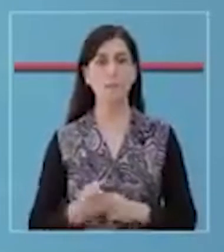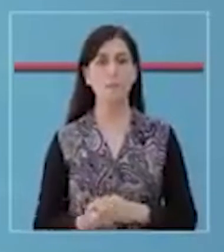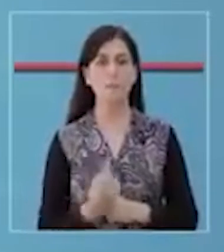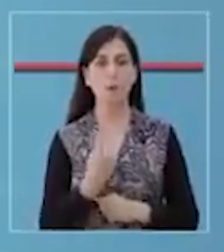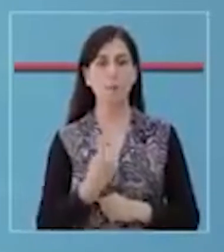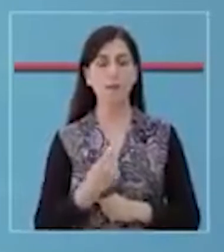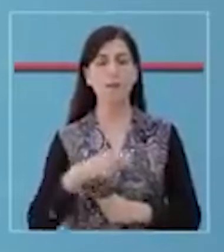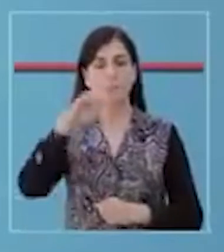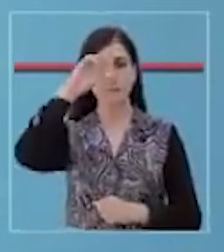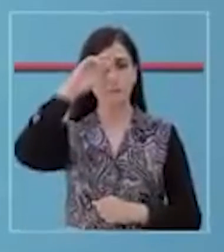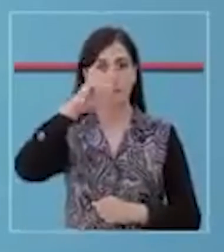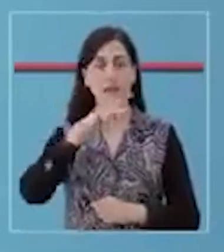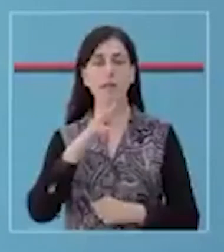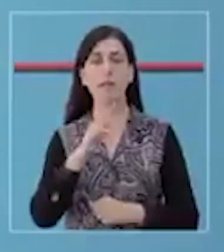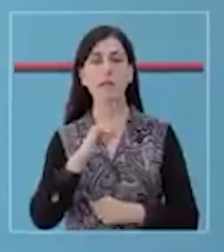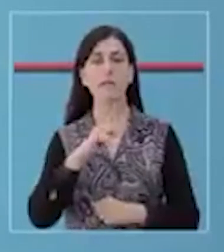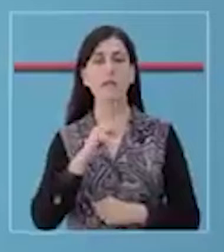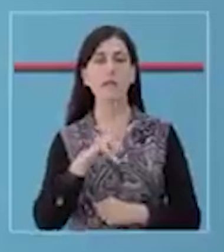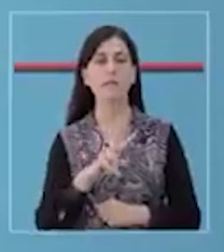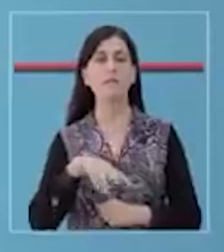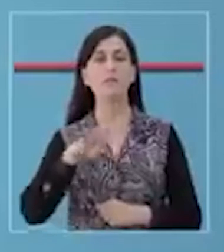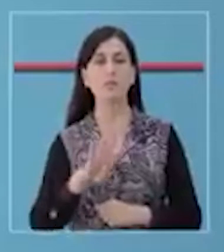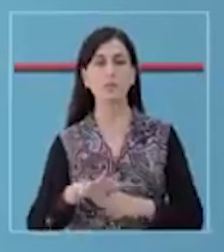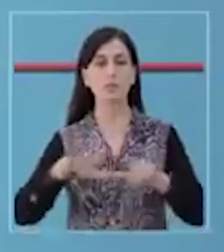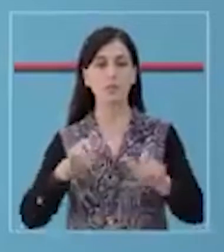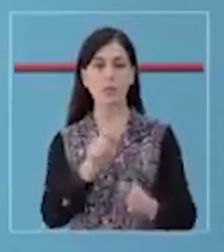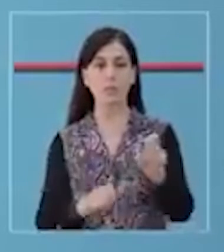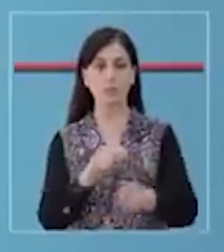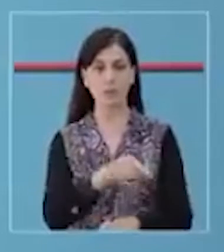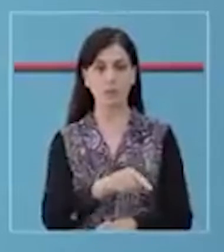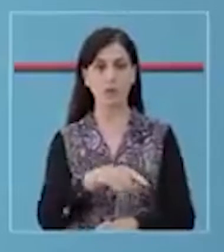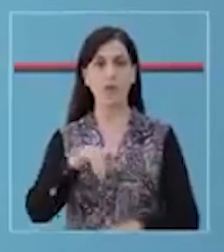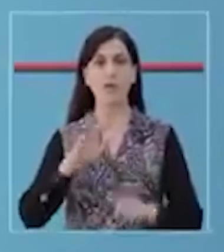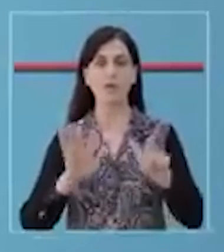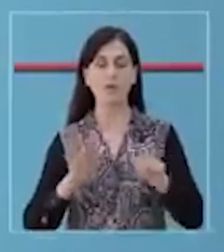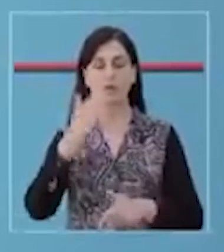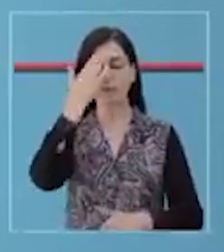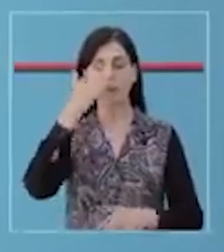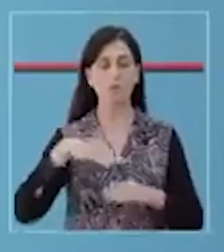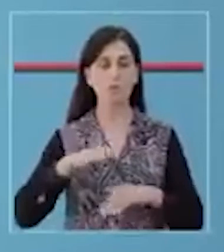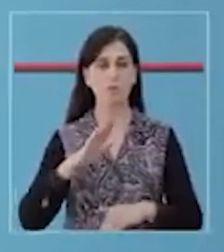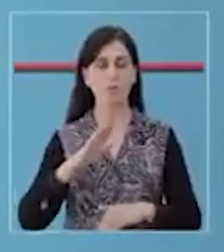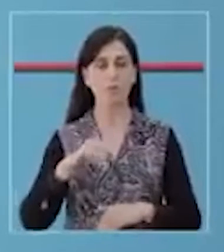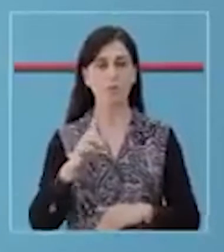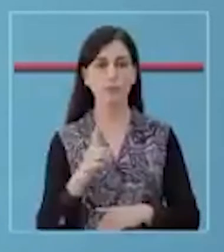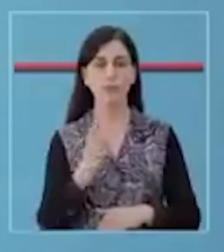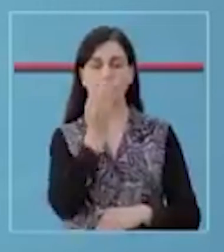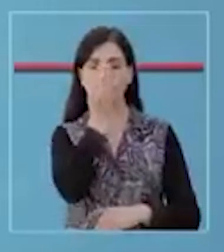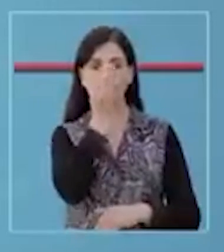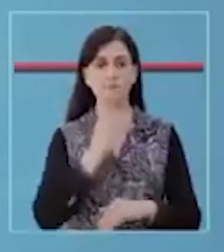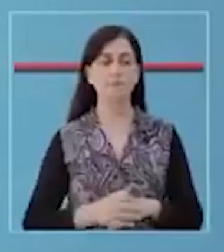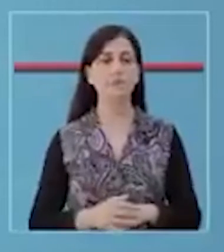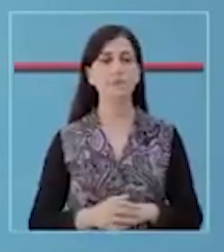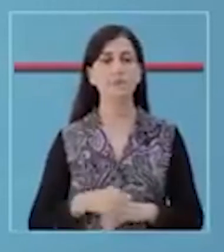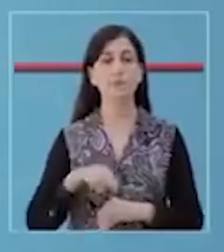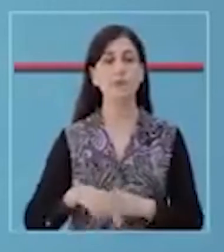1044. Aktualisht në spitalin infektiv por marrin shërbim 47 pacientë. 7 prej tyre janë në terapi intensive dhe 1